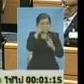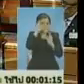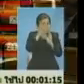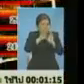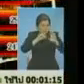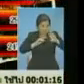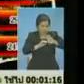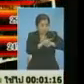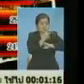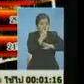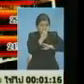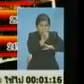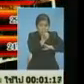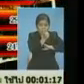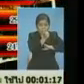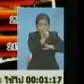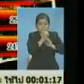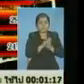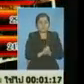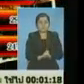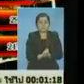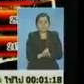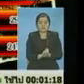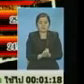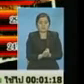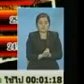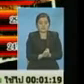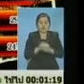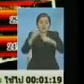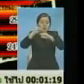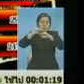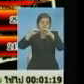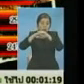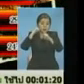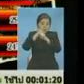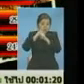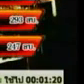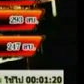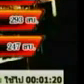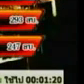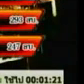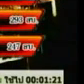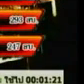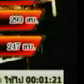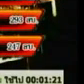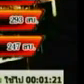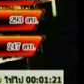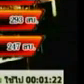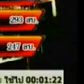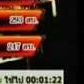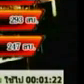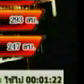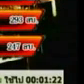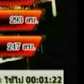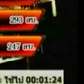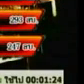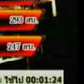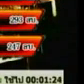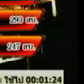ครับท่านประธานครับโครงการก่อสร้างโรงพักทดแทนนะครับงบประมาณที่ครม.อนุมัติ 6,672 ล้านบ